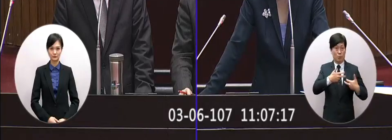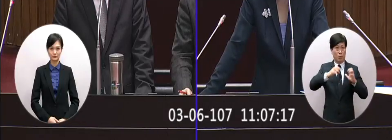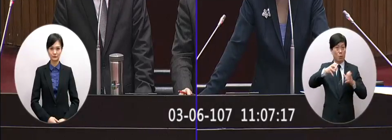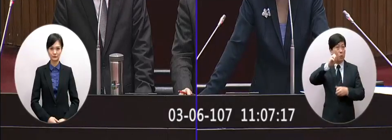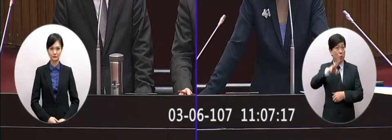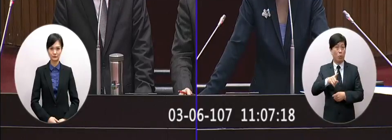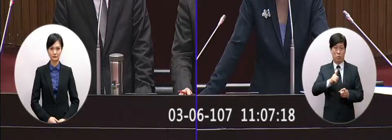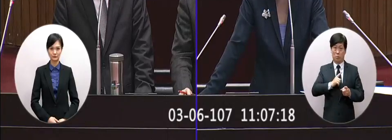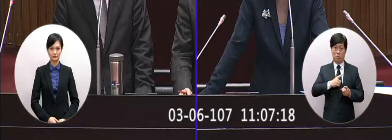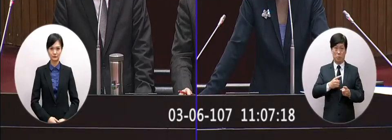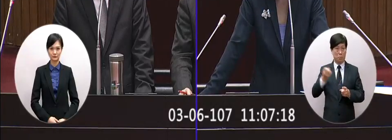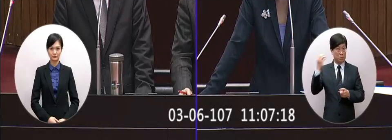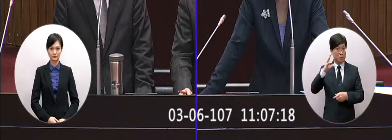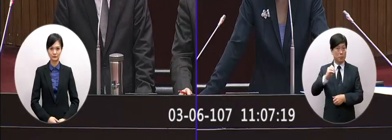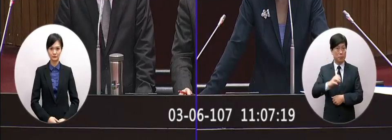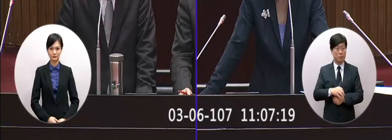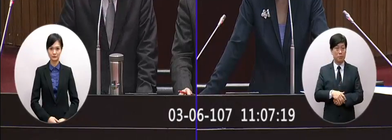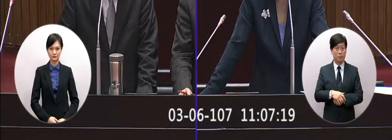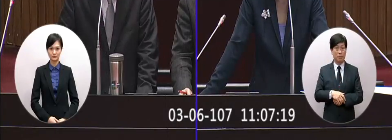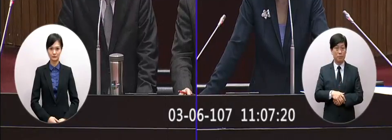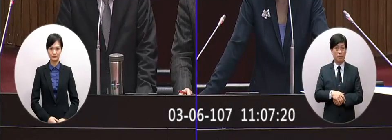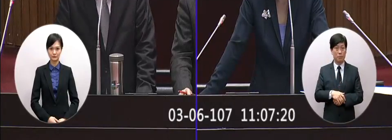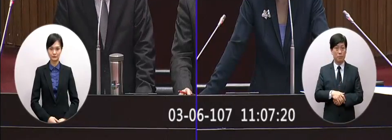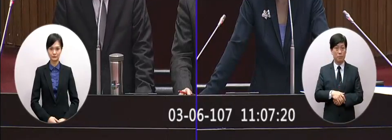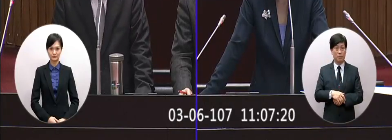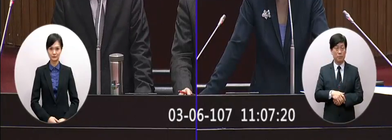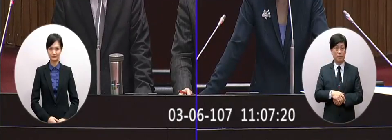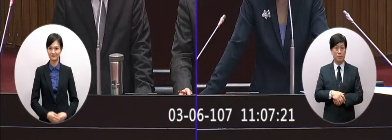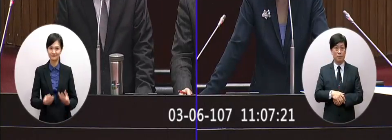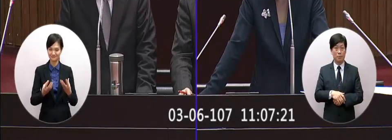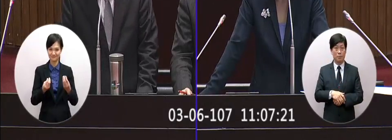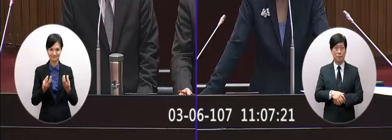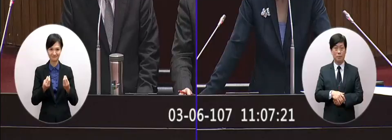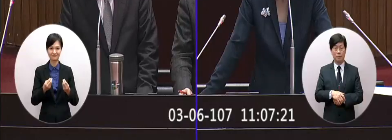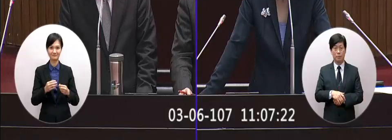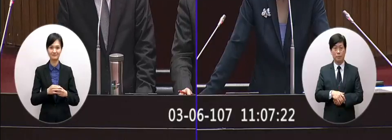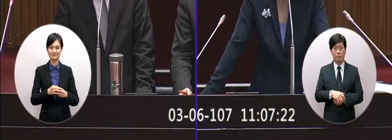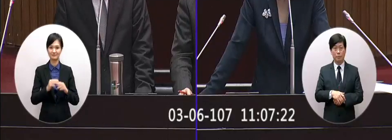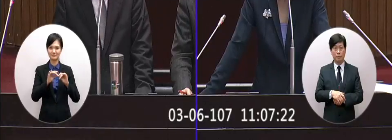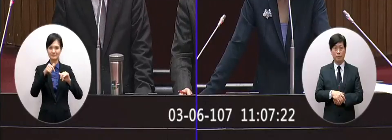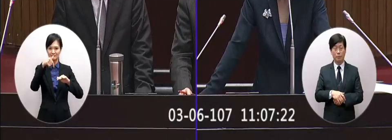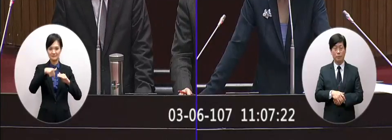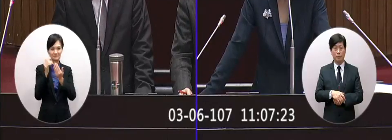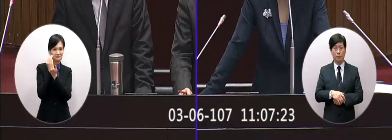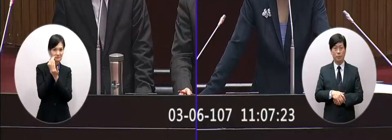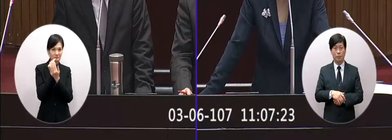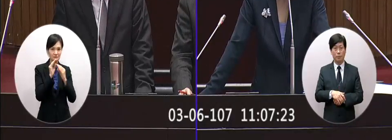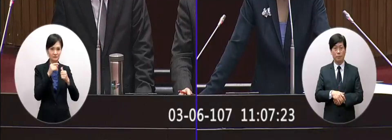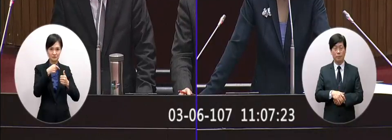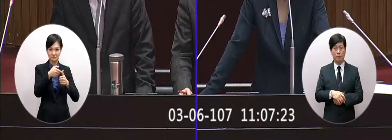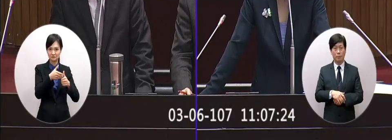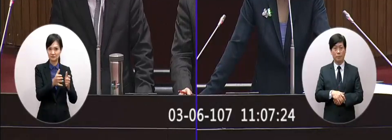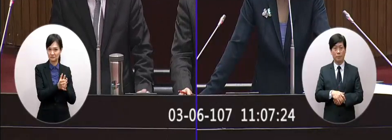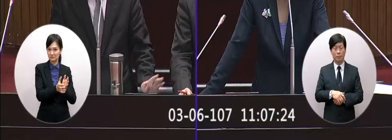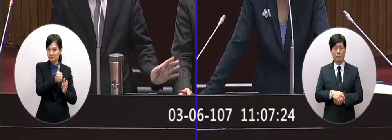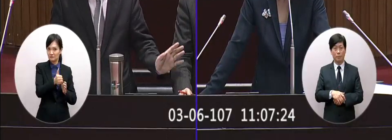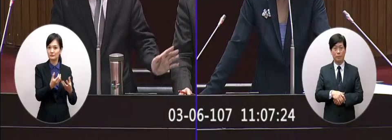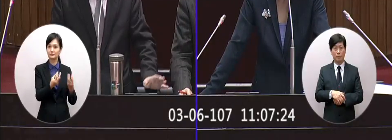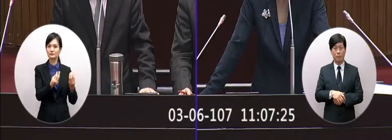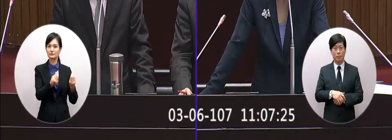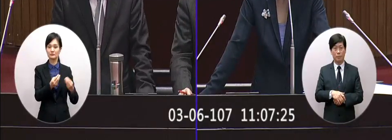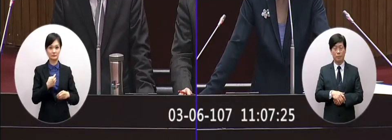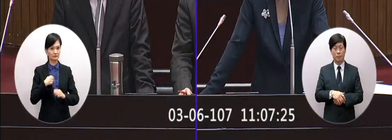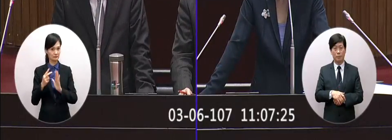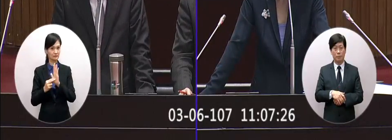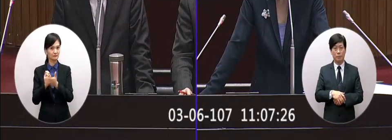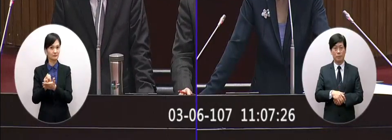荣？院长有没有听过这个人？ 没有所谓的教育部长，地下教育部长了哈。柯委员，我跟你报告哈，其实部